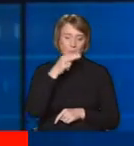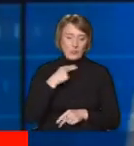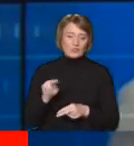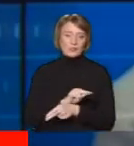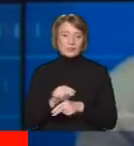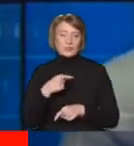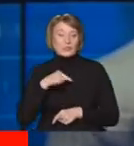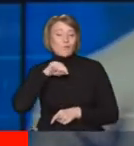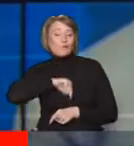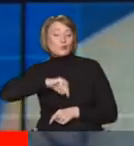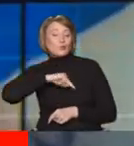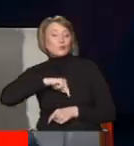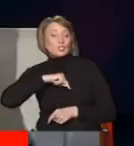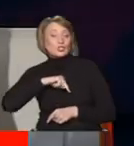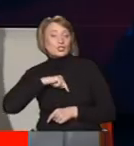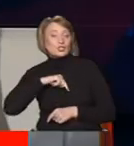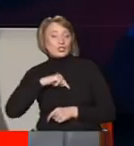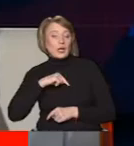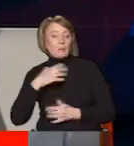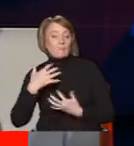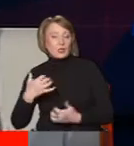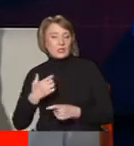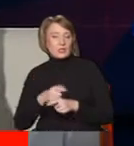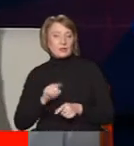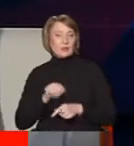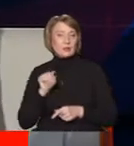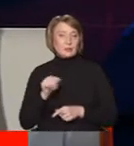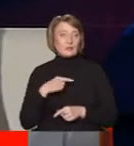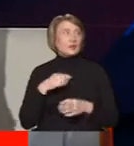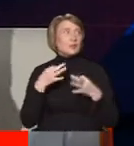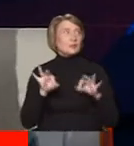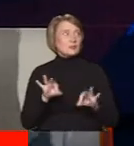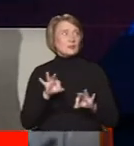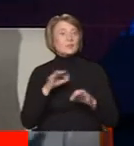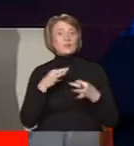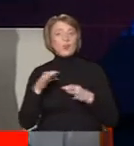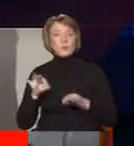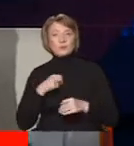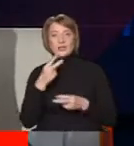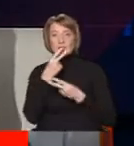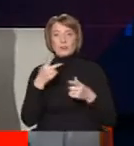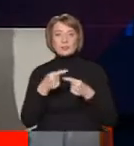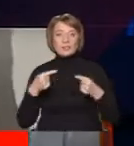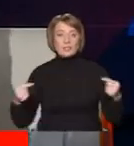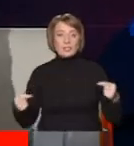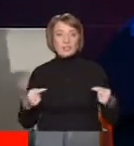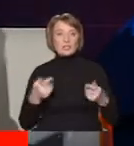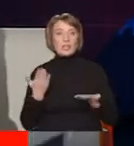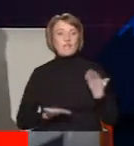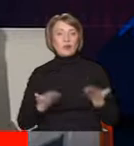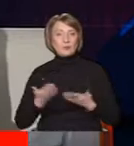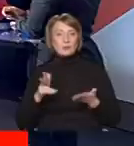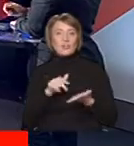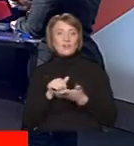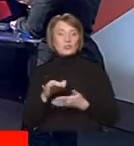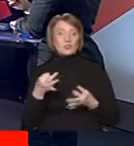моє внутрішнє покликання, так? Тому в якийсь момент коли я повернувся в Україну, я вступив в свободу, тому що я не бачив тоді іншого варіанту. Тому, зокрема, я рік тому і вийшов зі